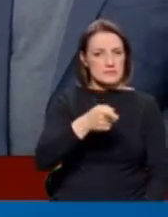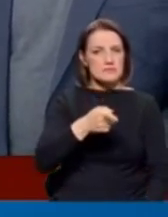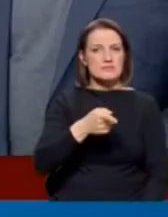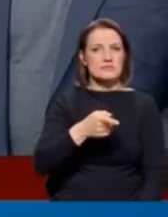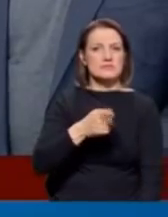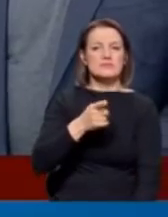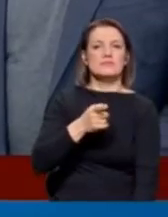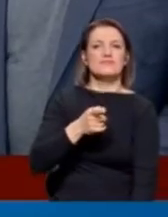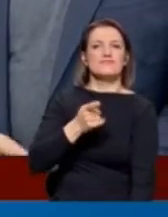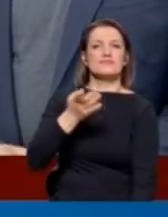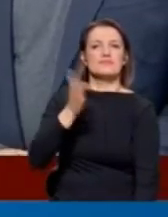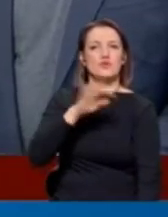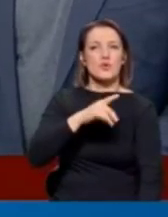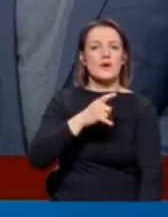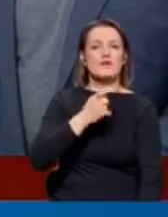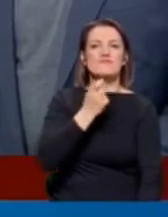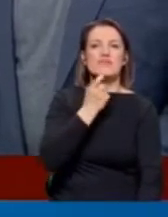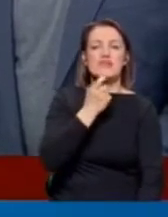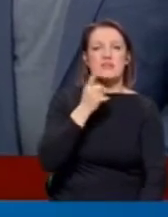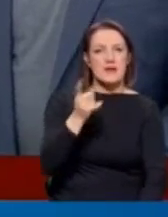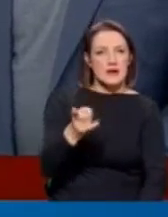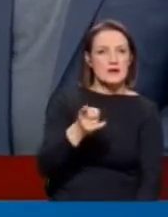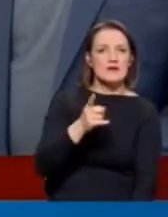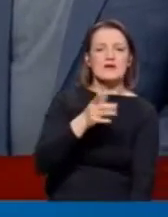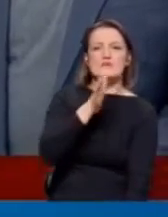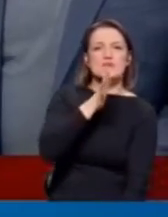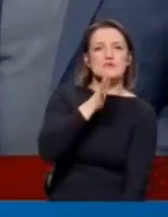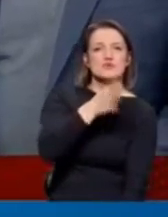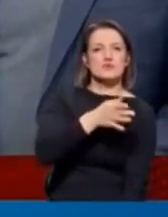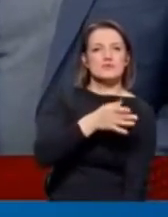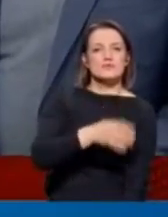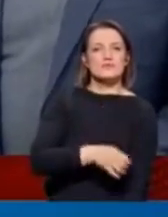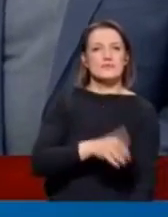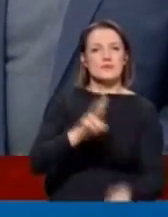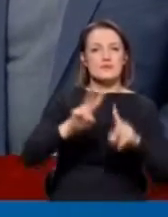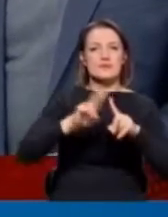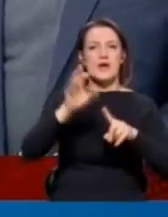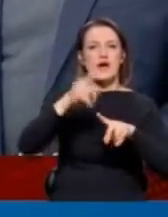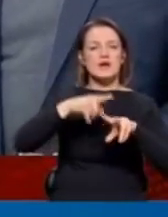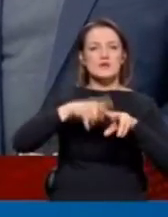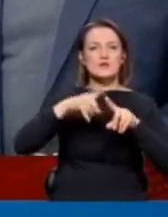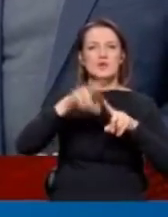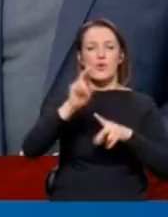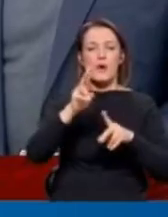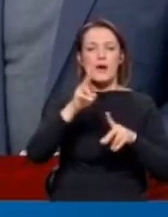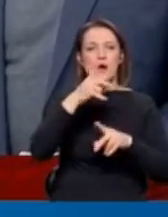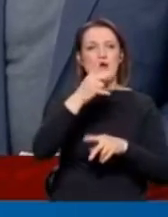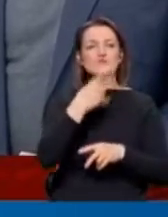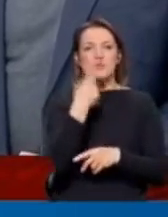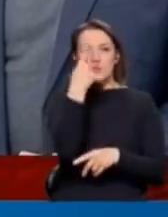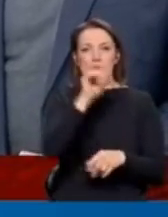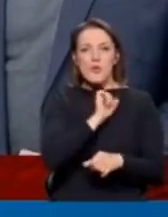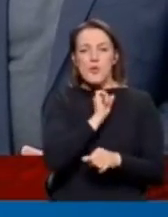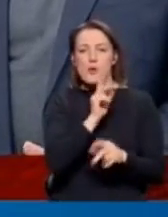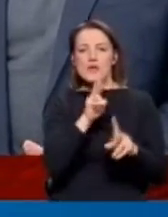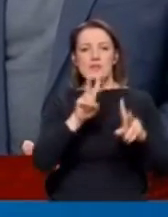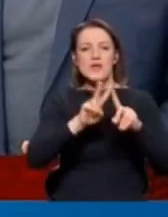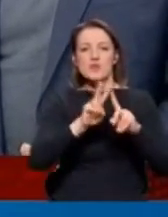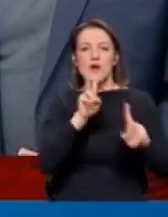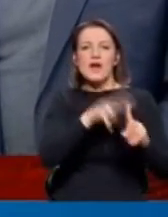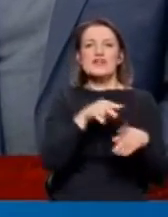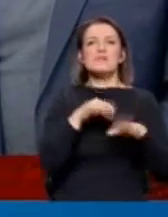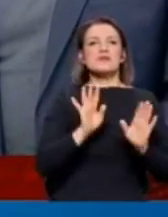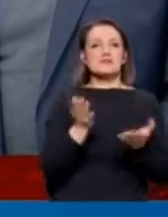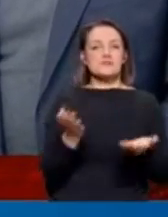yönetim yaratılan dediğim videoyu seçtiğini Finlandiya biliyorsun Yine nato'yu katılmadılar Rusya'nın korkusuna yani böyle bir